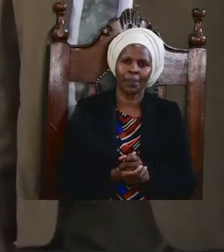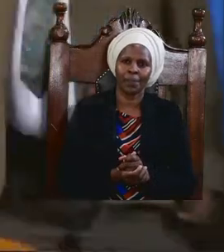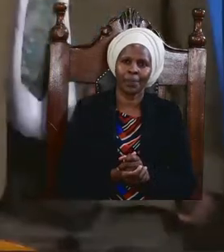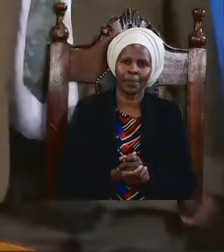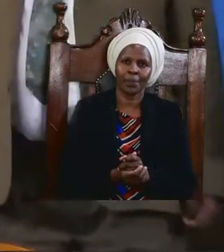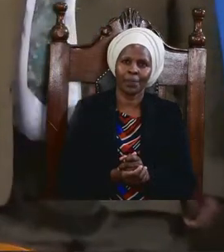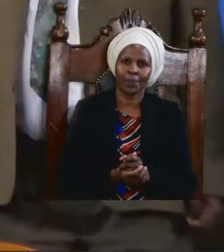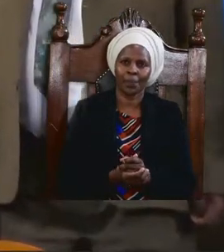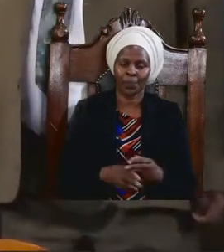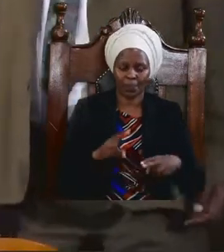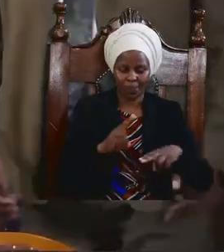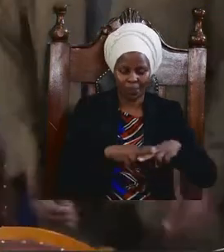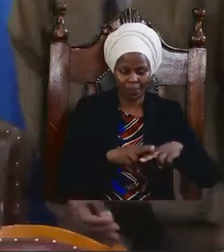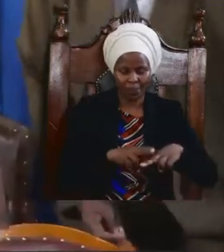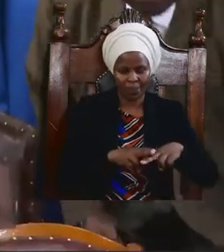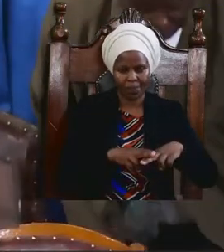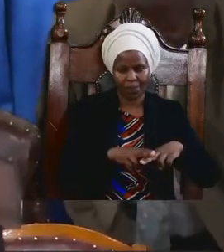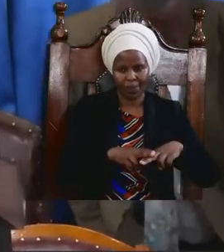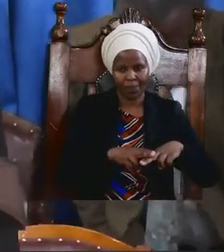Na tuketi.